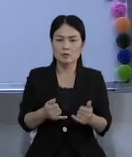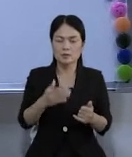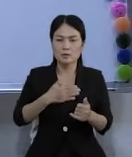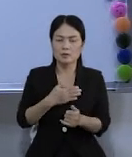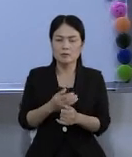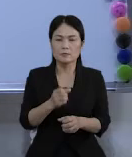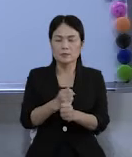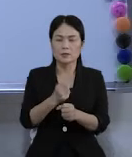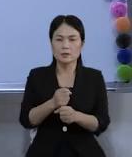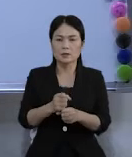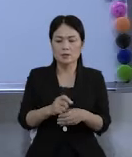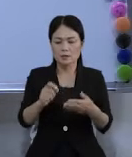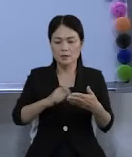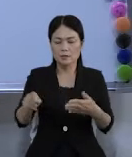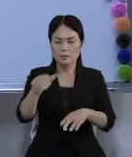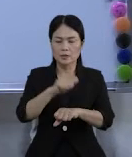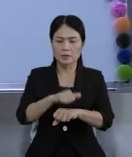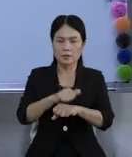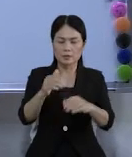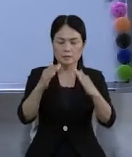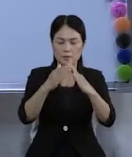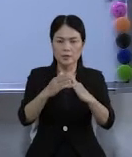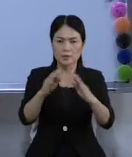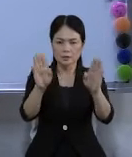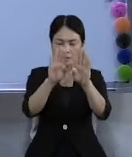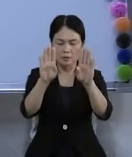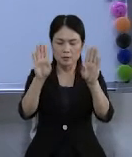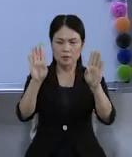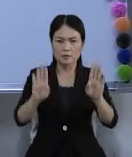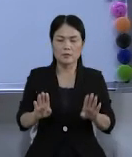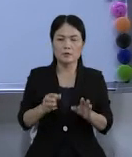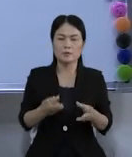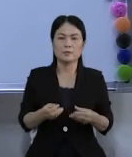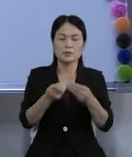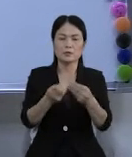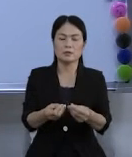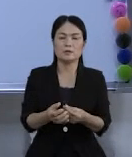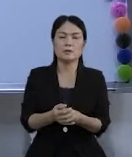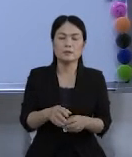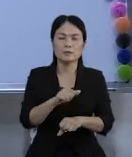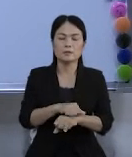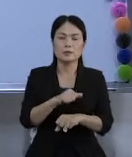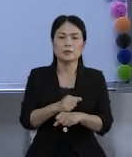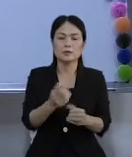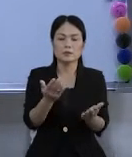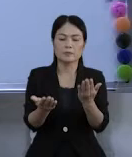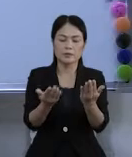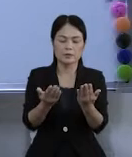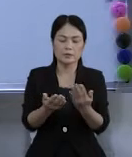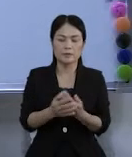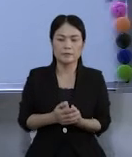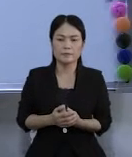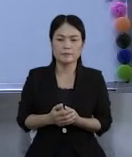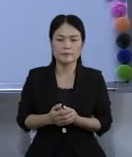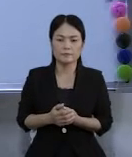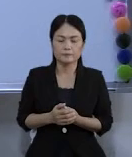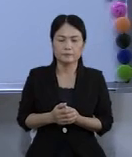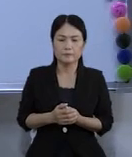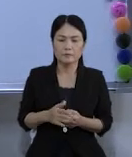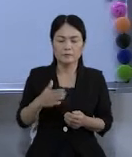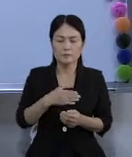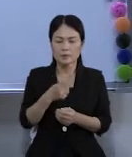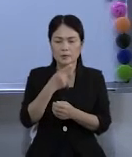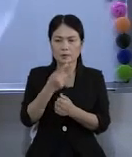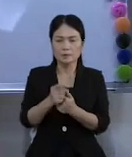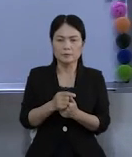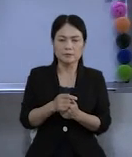nịa cổ nâng thơ cầm nà cái cáp tê nơi lớp đã khiến chung con tưởng ọc nế đầm bấy thơ cá tiên tuần. Chà, chẳng nịa cổ